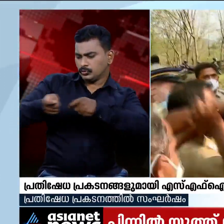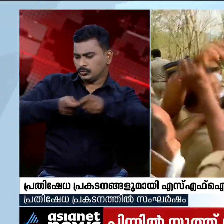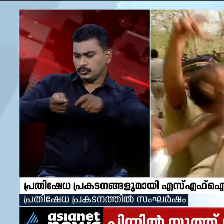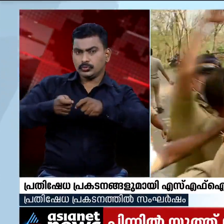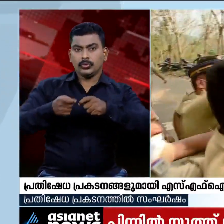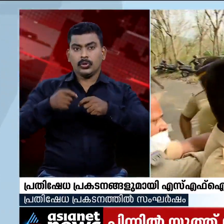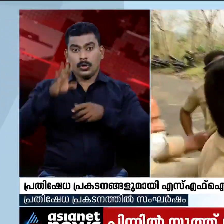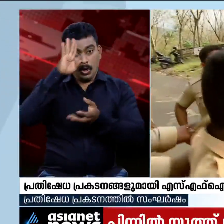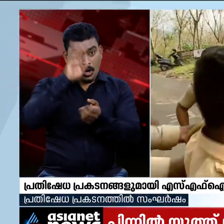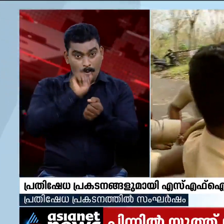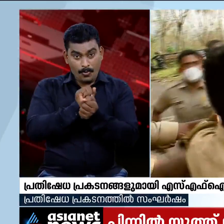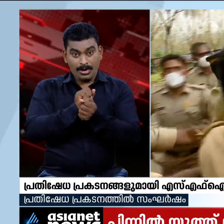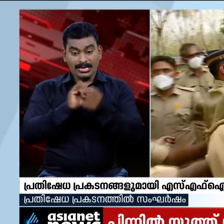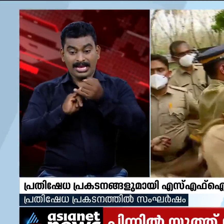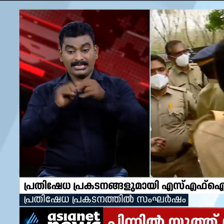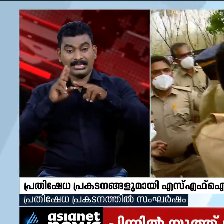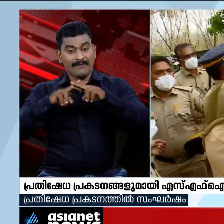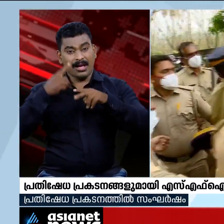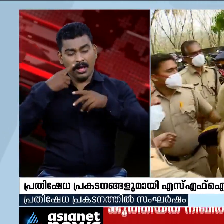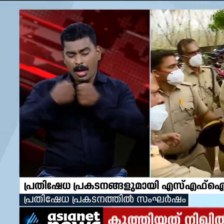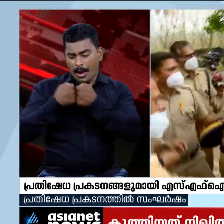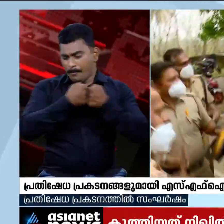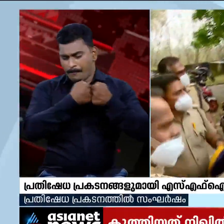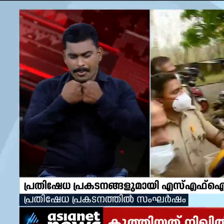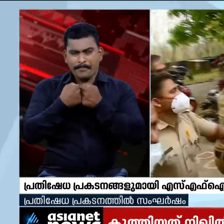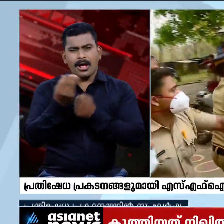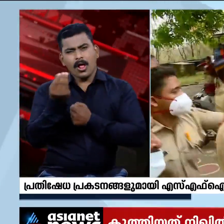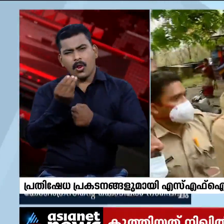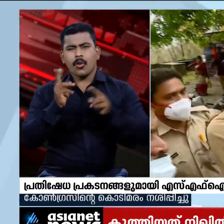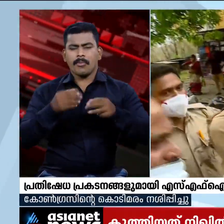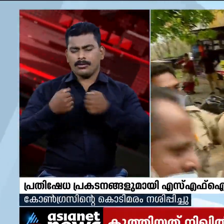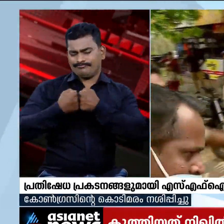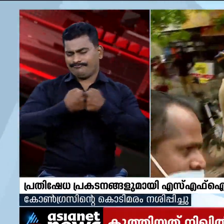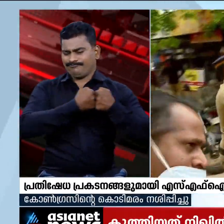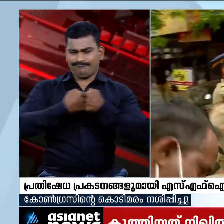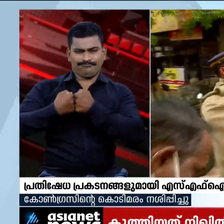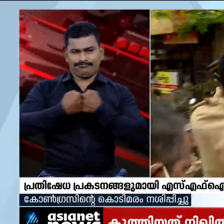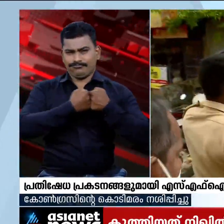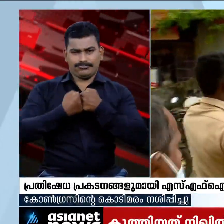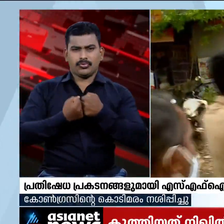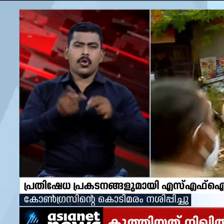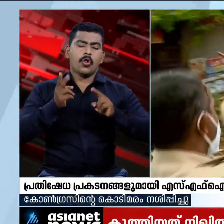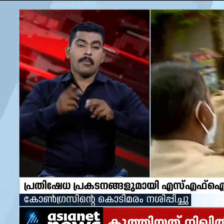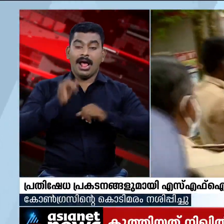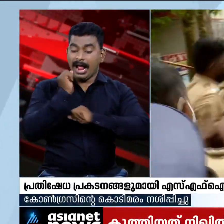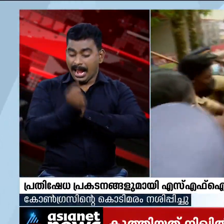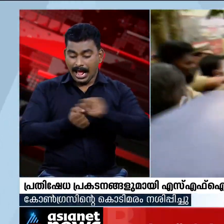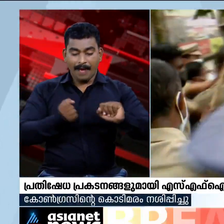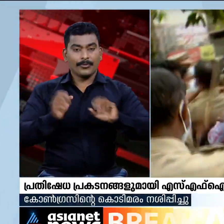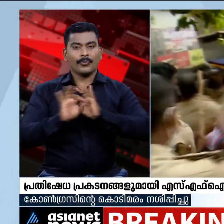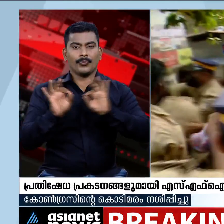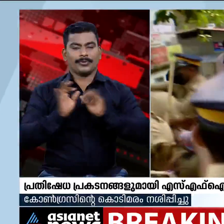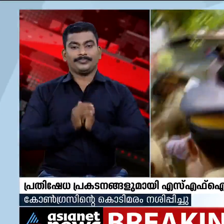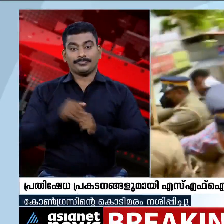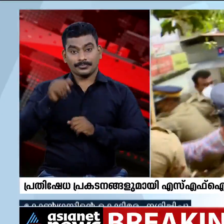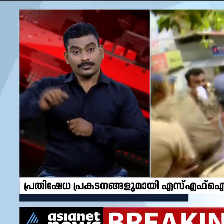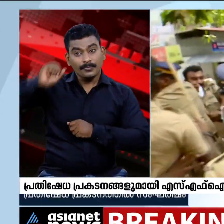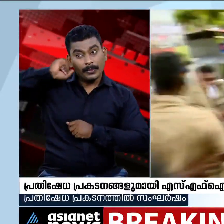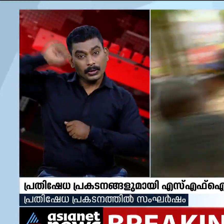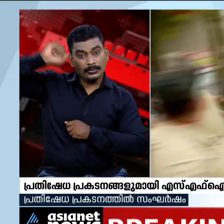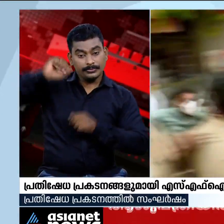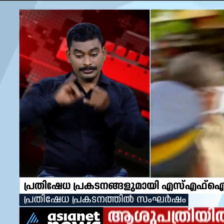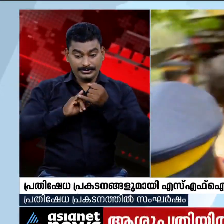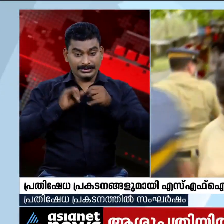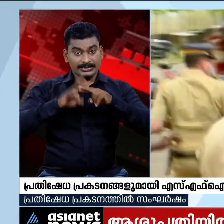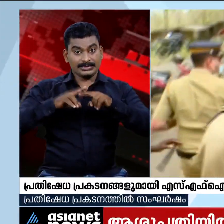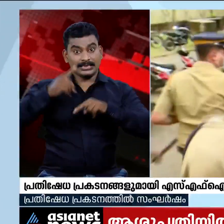കടുത്ത സംഘർഷത്തിലേക്ക് പോകുന്ന സാഹചര്യം ഉണ്ടായില്ല. ഏതായാലും പ്രവർത്തകരും പോലീസും തമ്മിൽ നേരിയ തോതിൽ ഉന്തും തള്ളും ഉണ്ടായിട്ടുണ്ട്. ഇപ്പോൾ പ്രതിഷേധ പ്രകടനവുമായി എത്തിയ